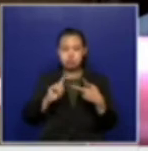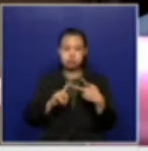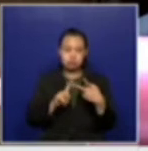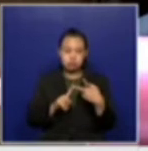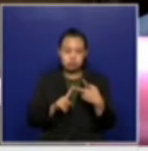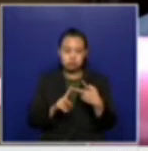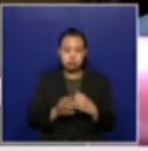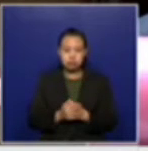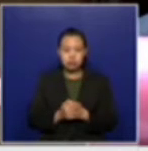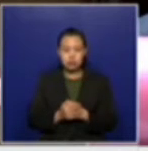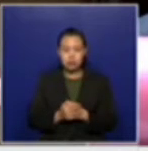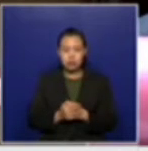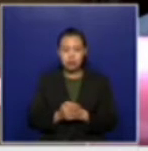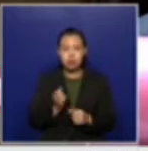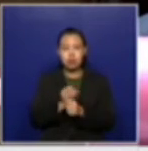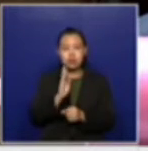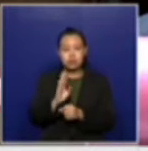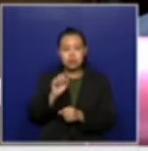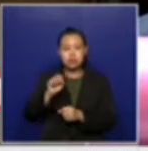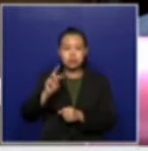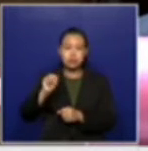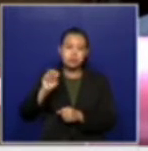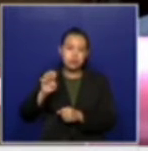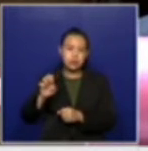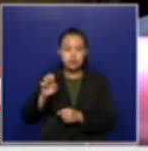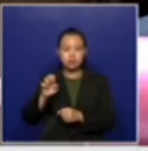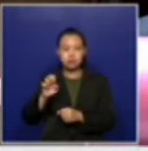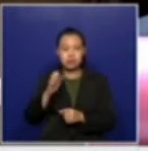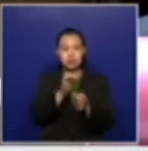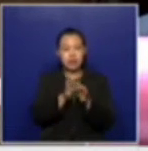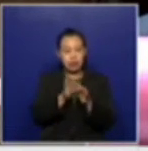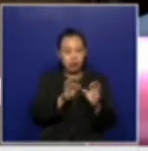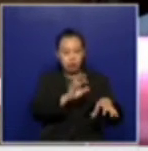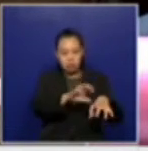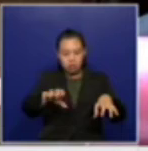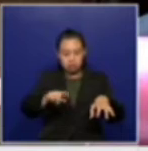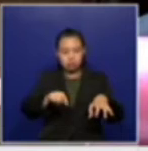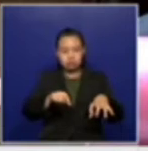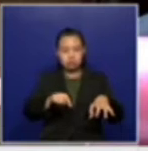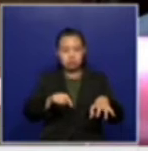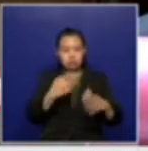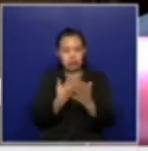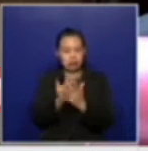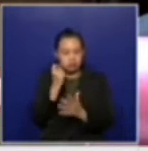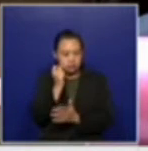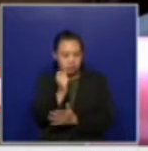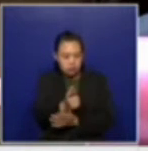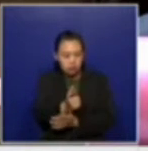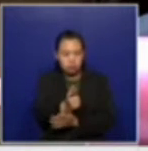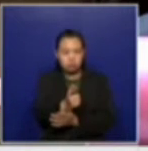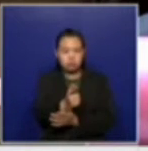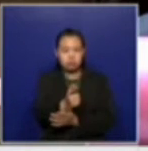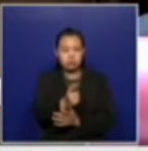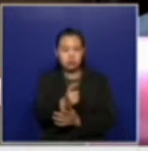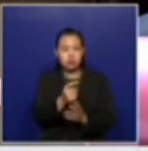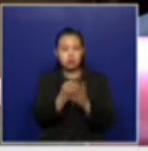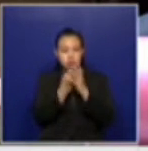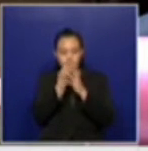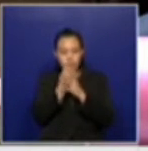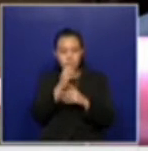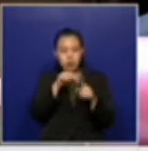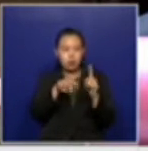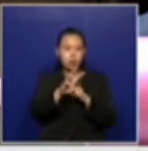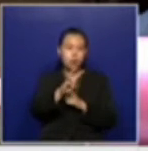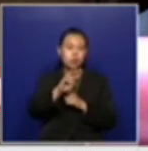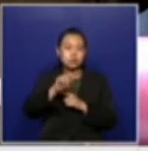ไม่มีอำนาจต่อรองครับเพราะว่าผู้ประกอบการส่วนใหญ่วันนี้ต้องจ่ายดอกเบี้ยสูงถึง 6-7% ด้วยกันนอก